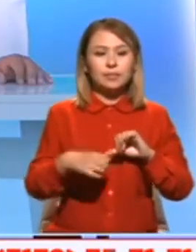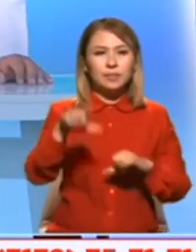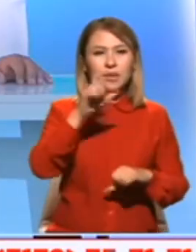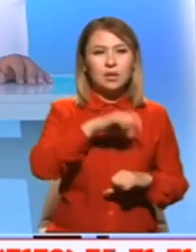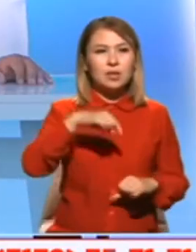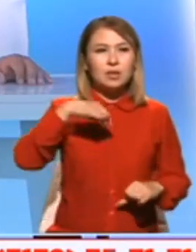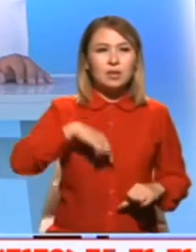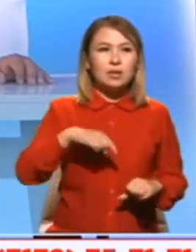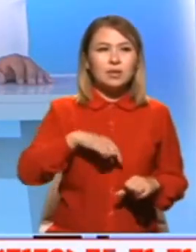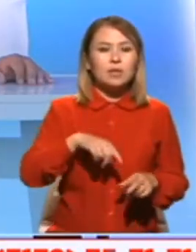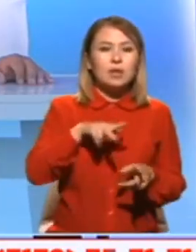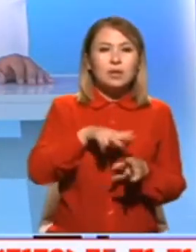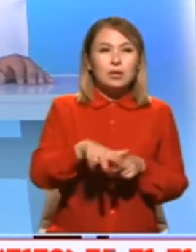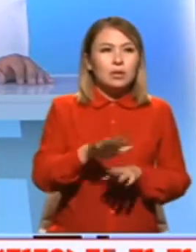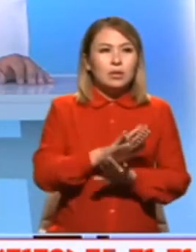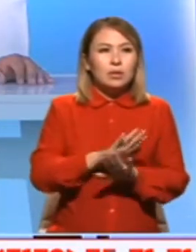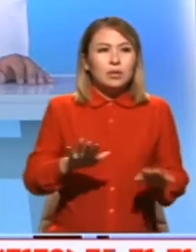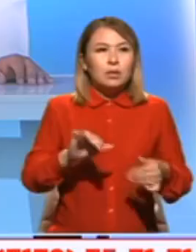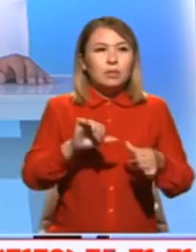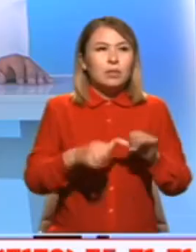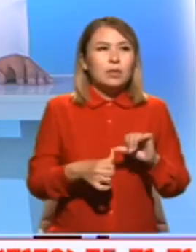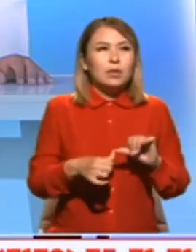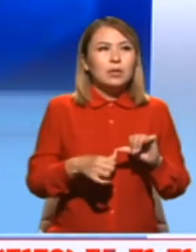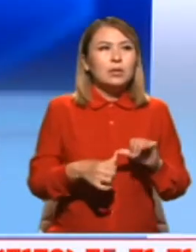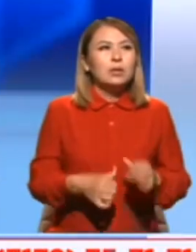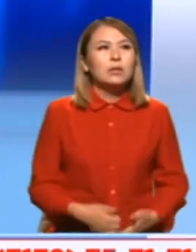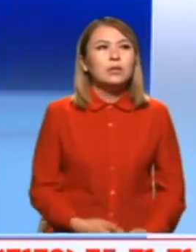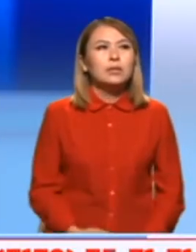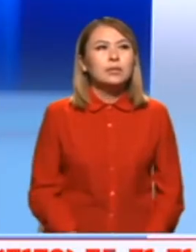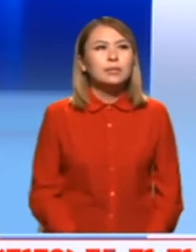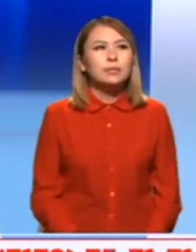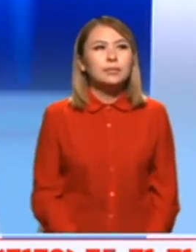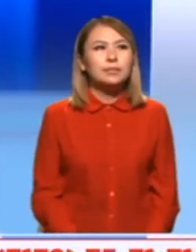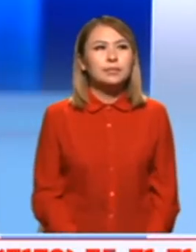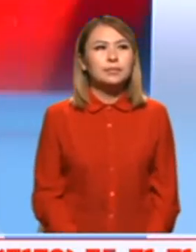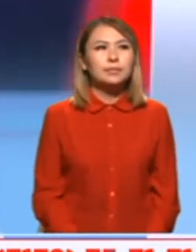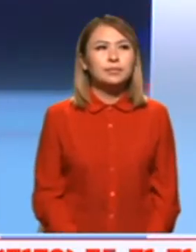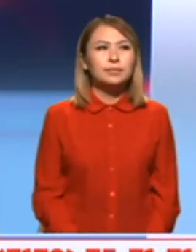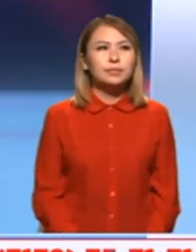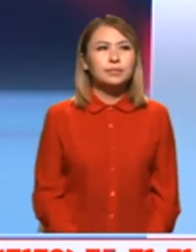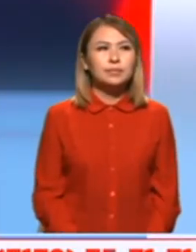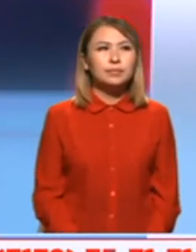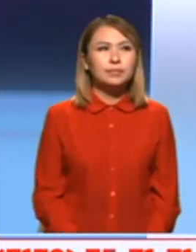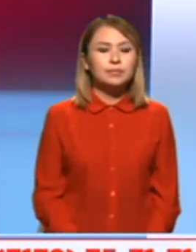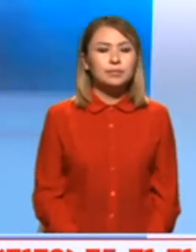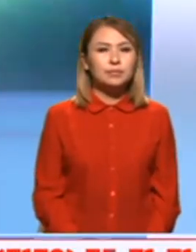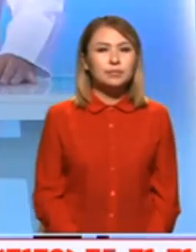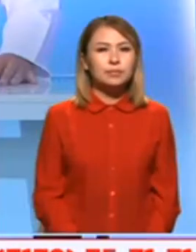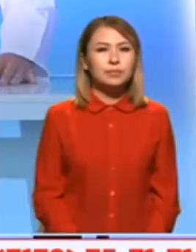адам ағзасына зиян емес па? Постоян минералды су ішіп тұрған. Түсінікті, жақсы сұрақ, иә.